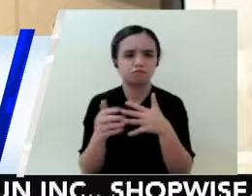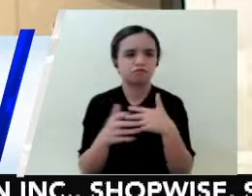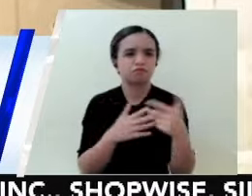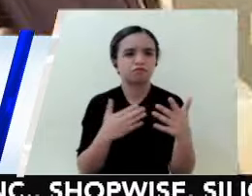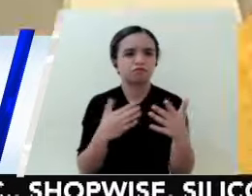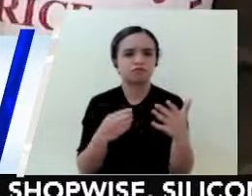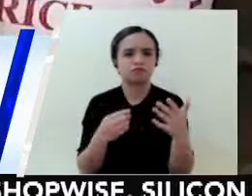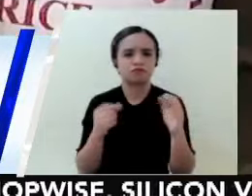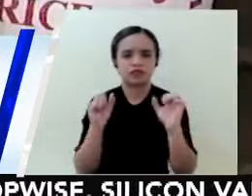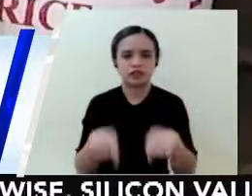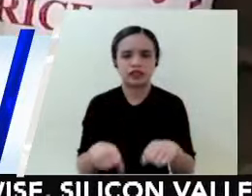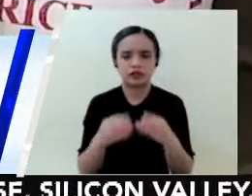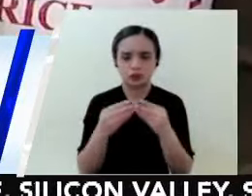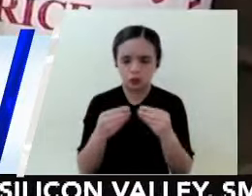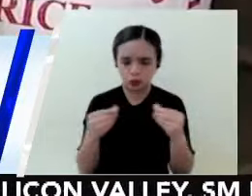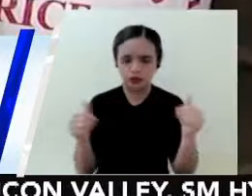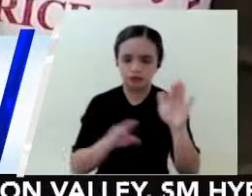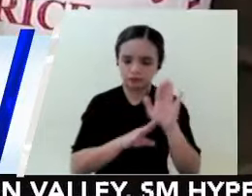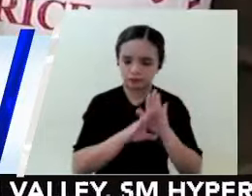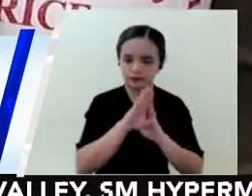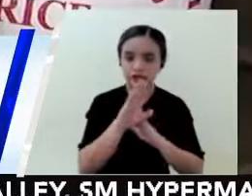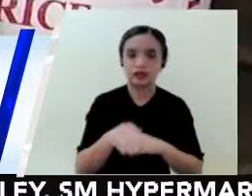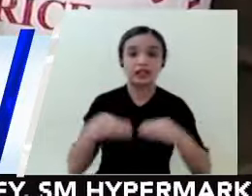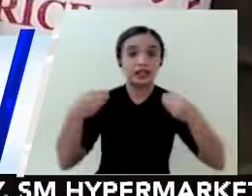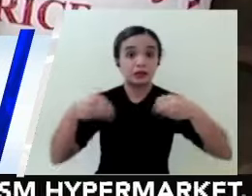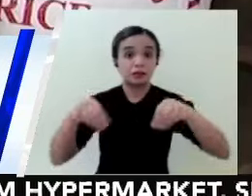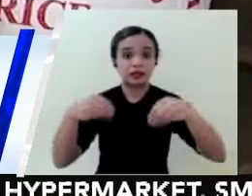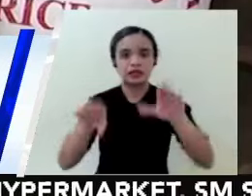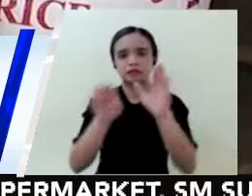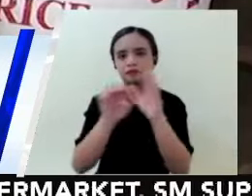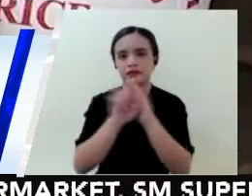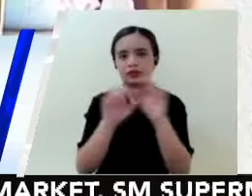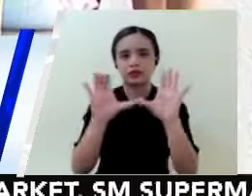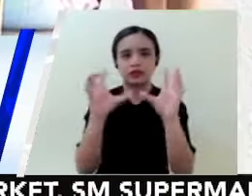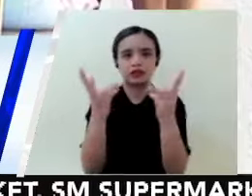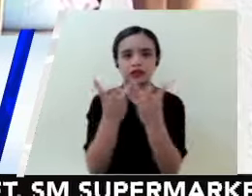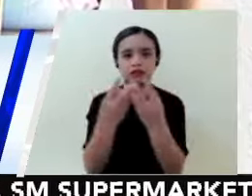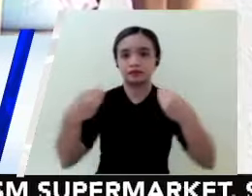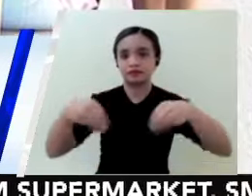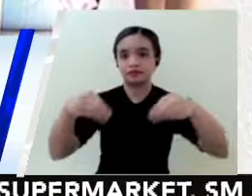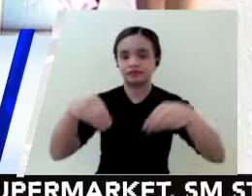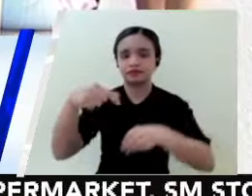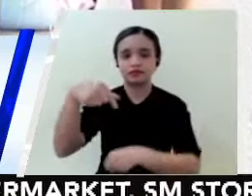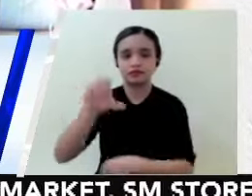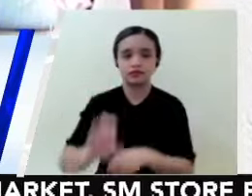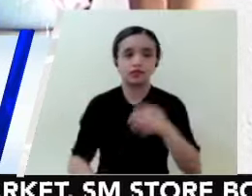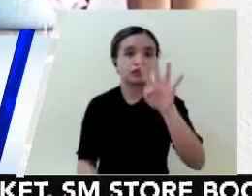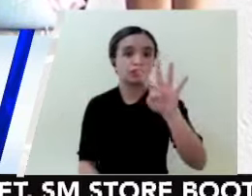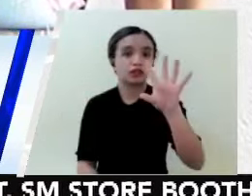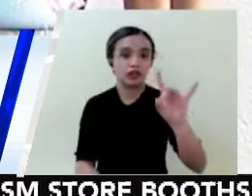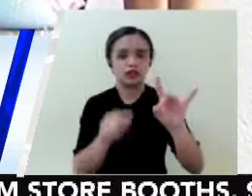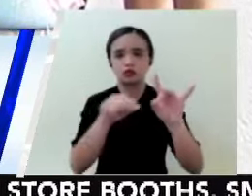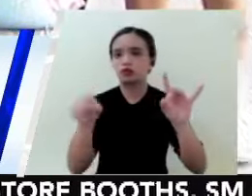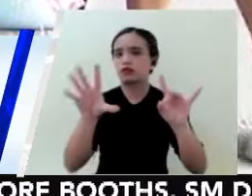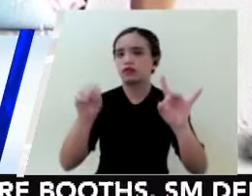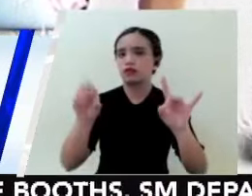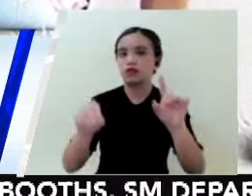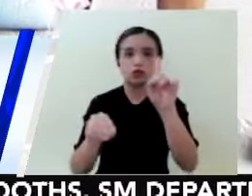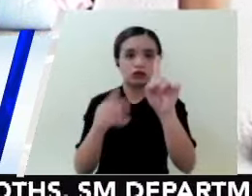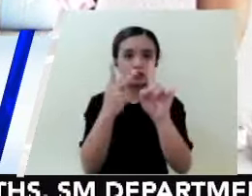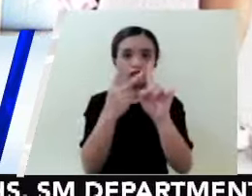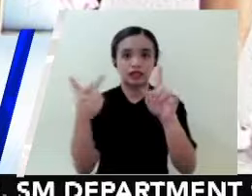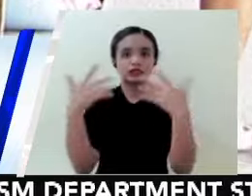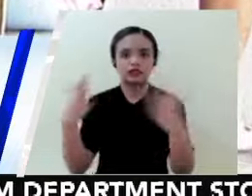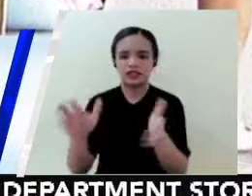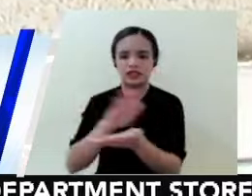Makaraos-raos naman. Sa palengke kasi, gaya sa Commonwealth Market sa Quezon City, 48 to 50 pesos ang kilo ng well-milled rice na